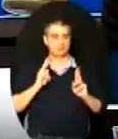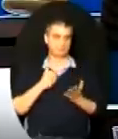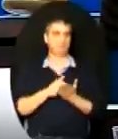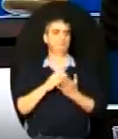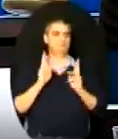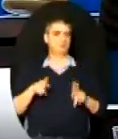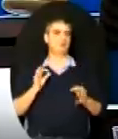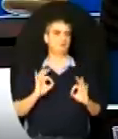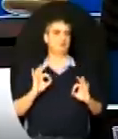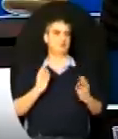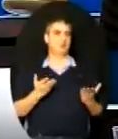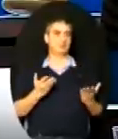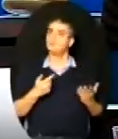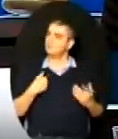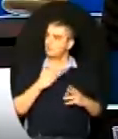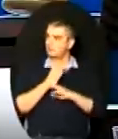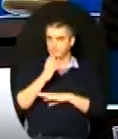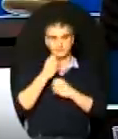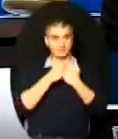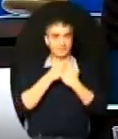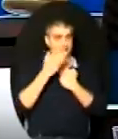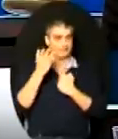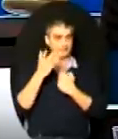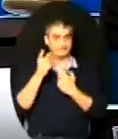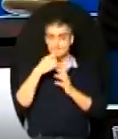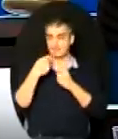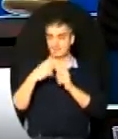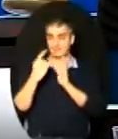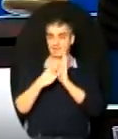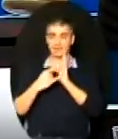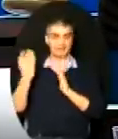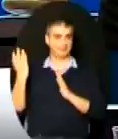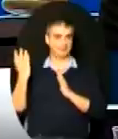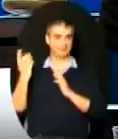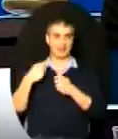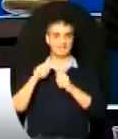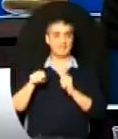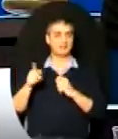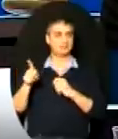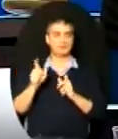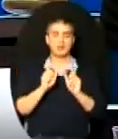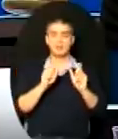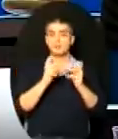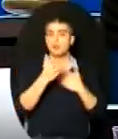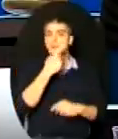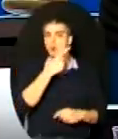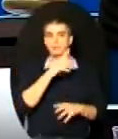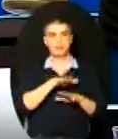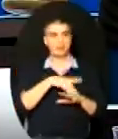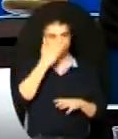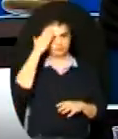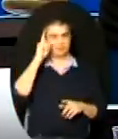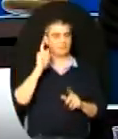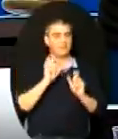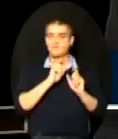ובועט. והנה אני מפנה פה אתגר דווקא למחוקקים שבינינו. למנוע מאותם עולים להרגיש פה